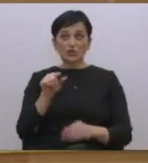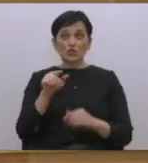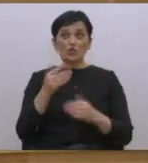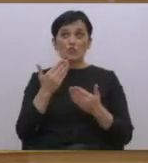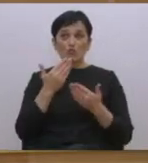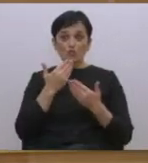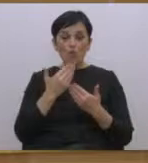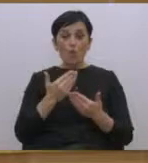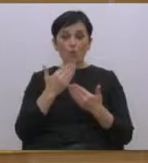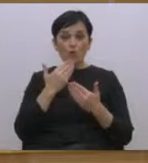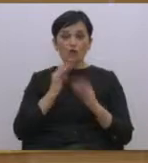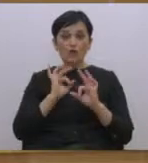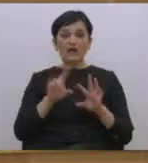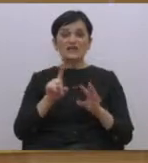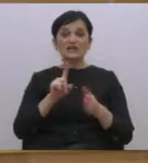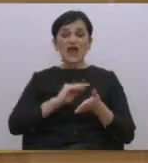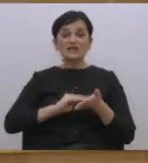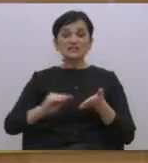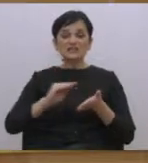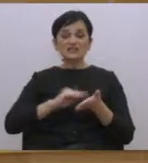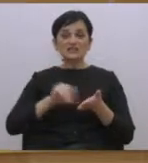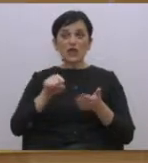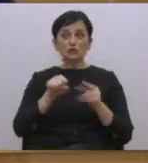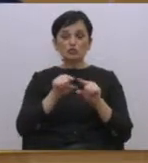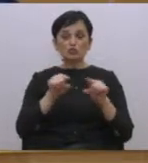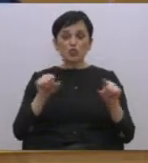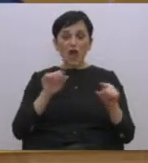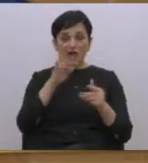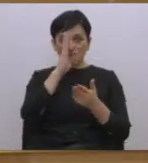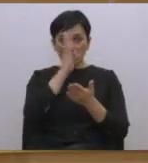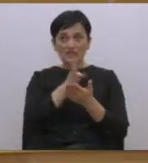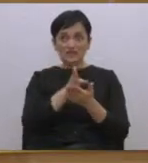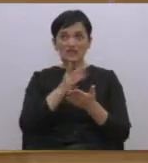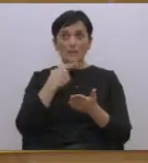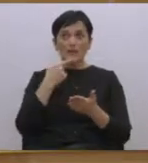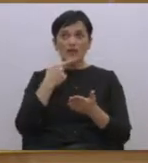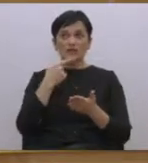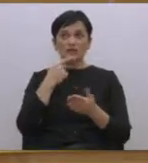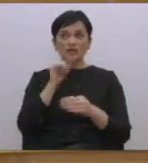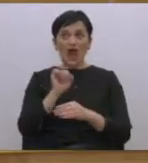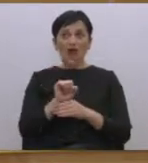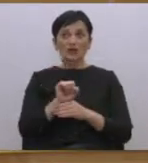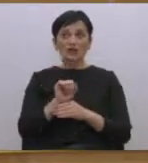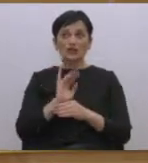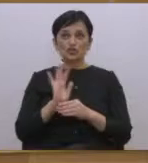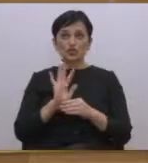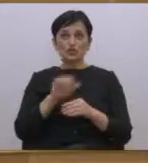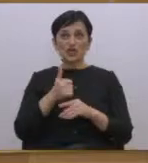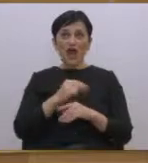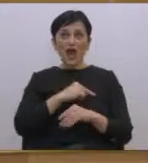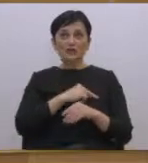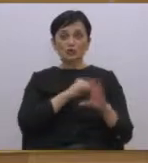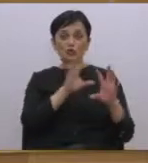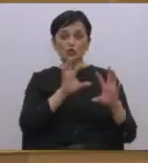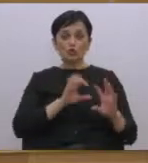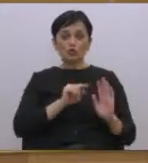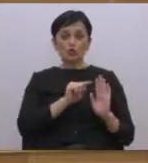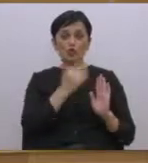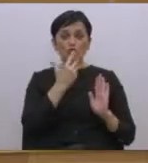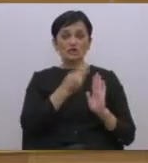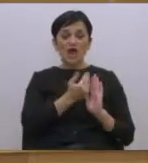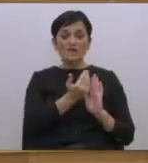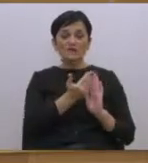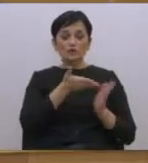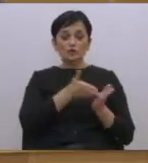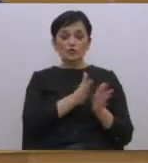და ბოლოს აგვიხსნათ რეებს წერთ ამ მუხში და ამ პირდაპირ თქვით რომ არ ჩერდება და დაუტოვეთ ადმინისტრაციულ კოდექსს თავისი ფუნქცია